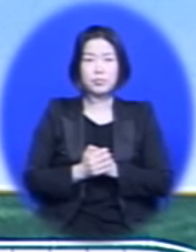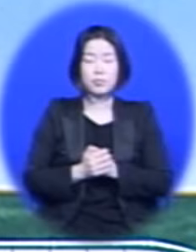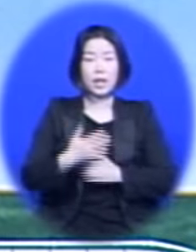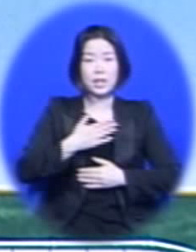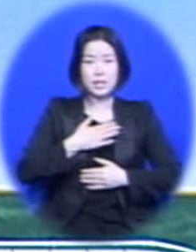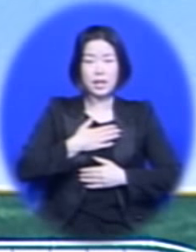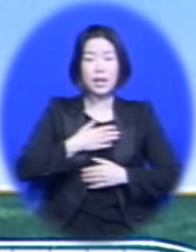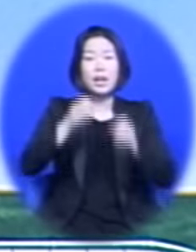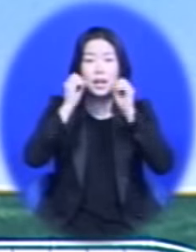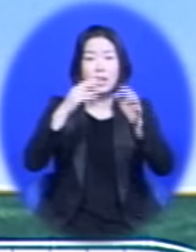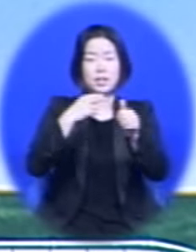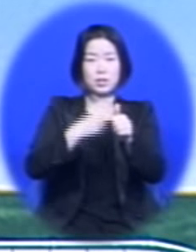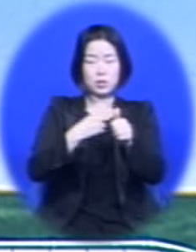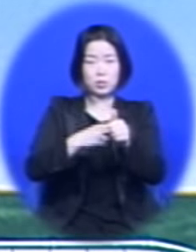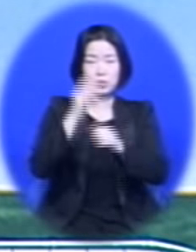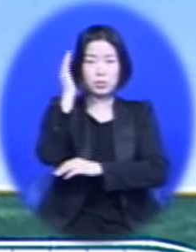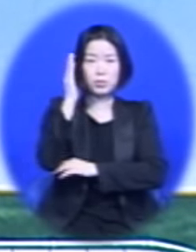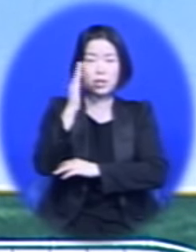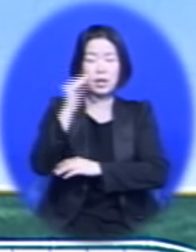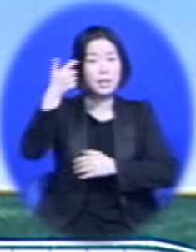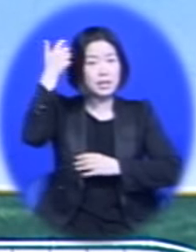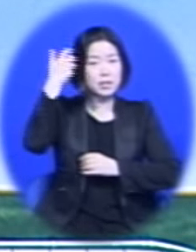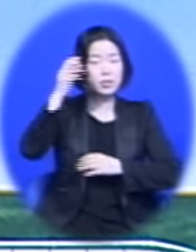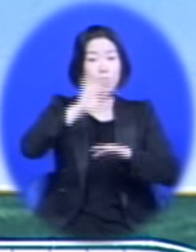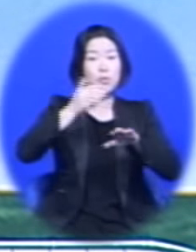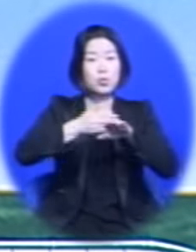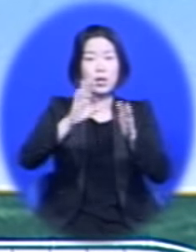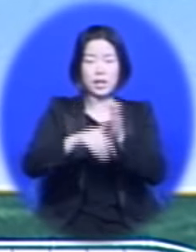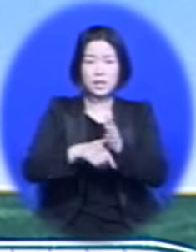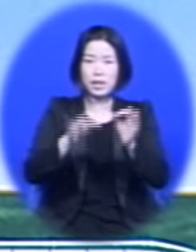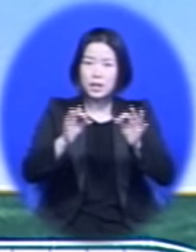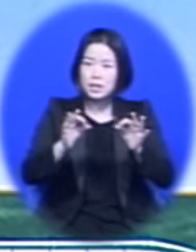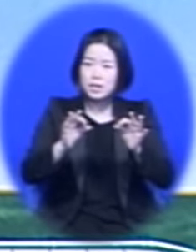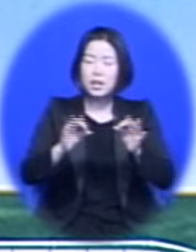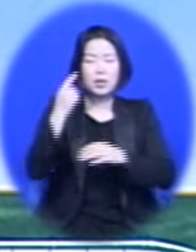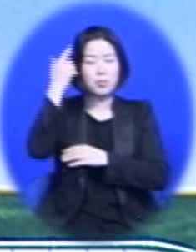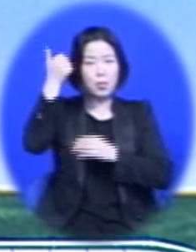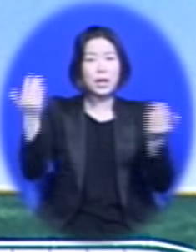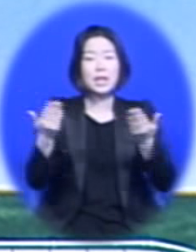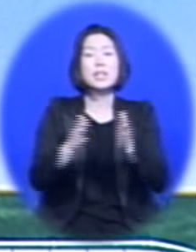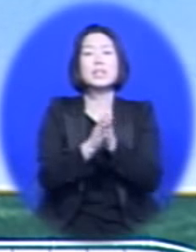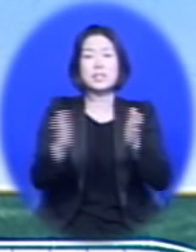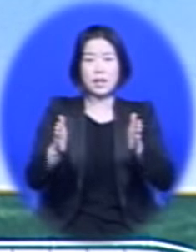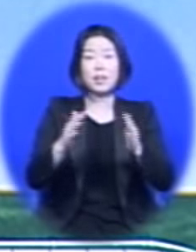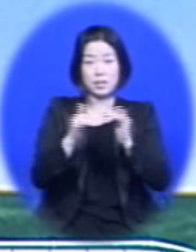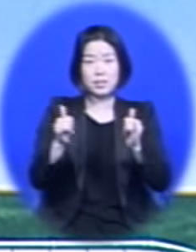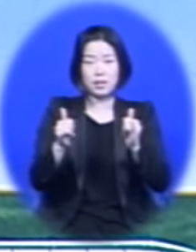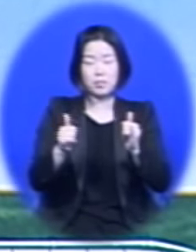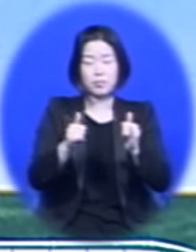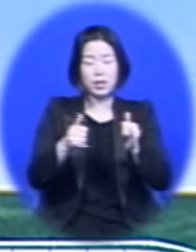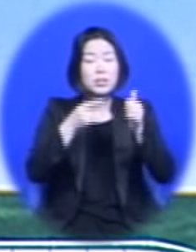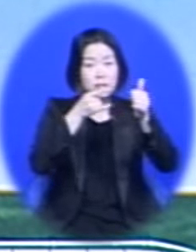제가 전도사 영성훈련 할 때 이제 막 목회를 시작하시는 분들입니다.